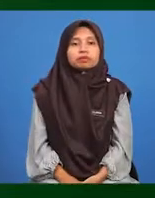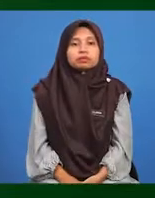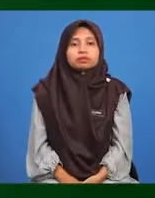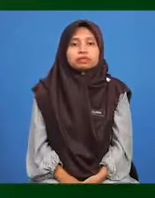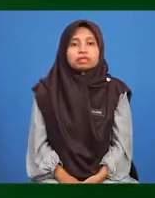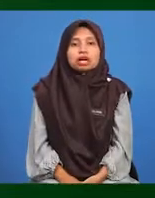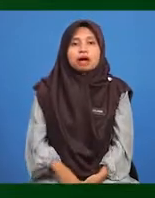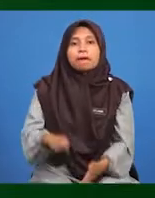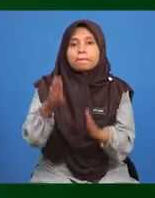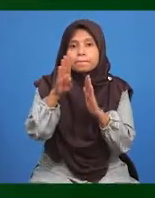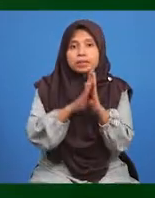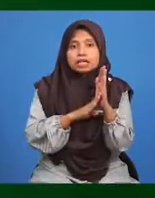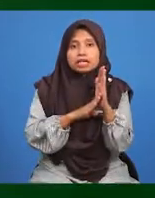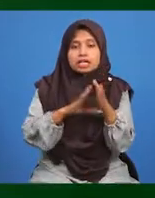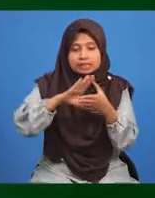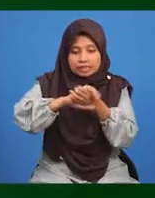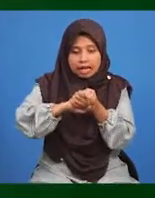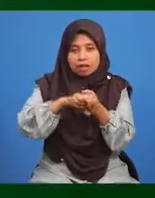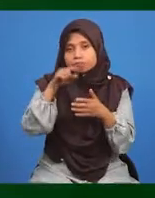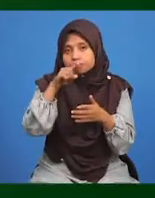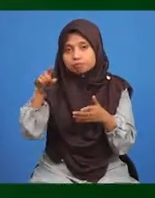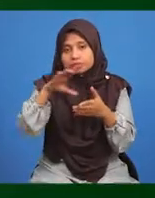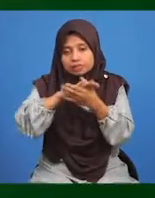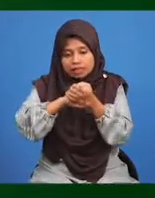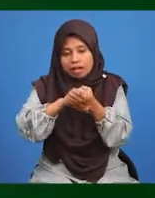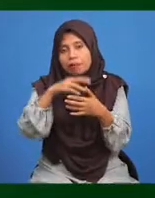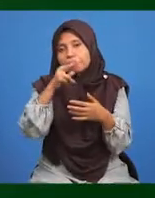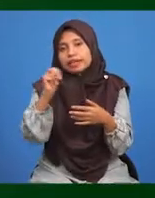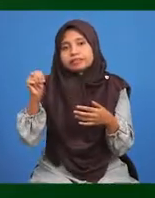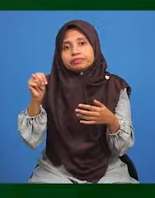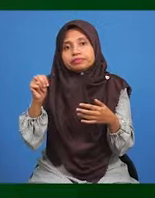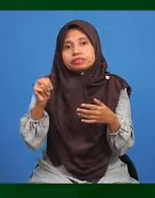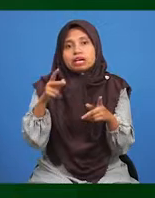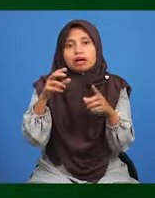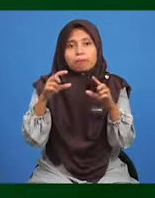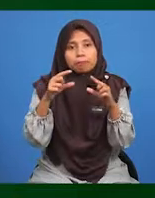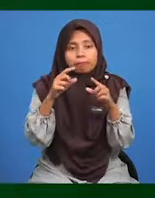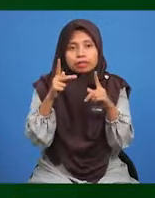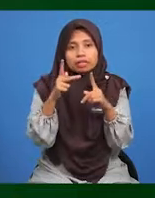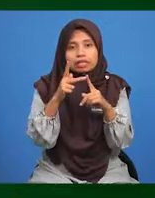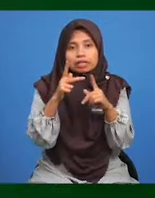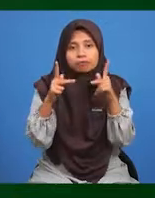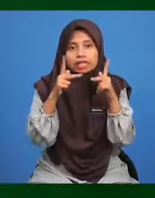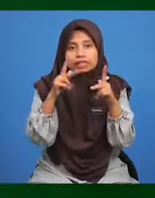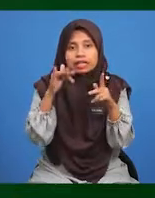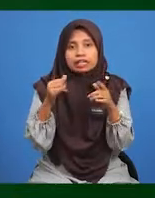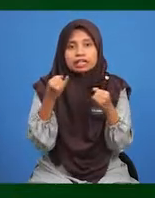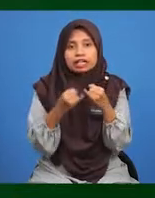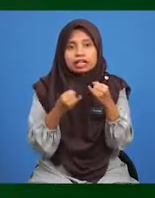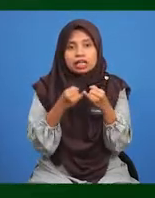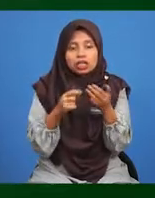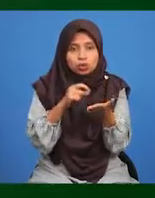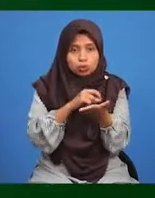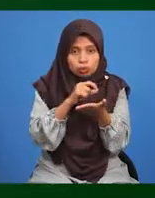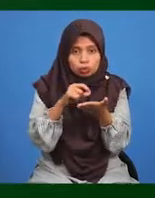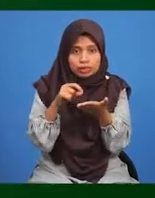Betul. Jawapannya bersalam-salaman. Dan perkataan yang terakhir ialah